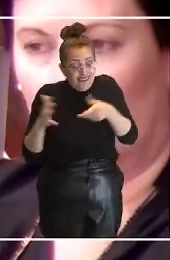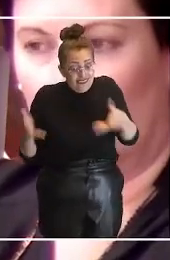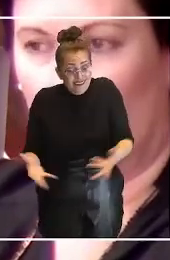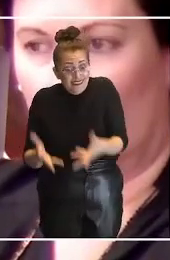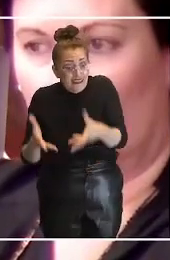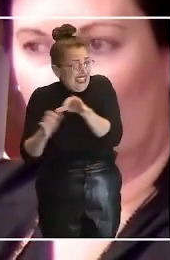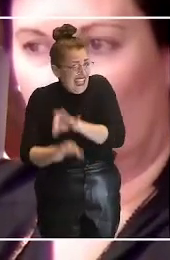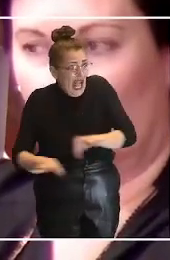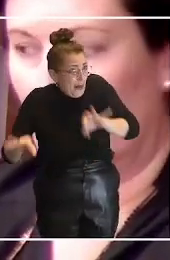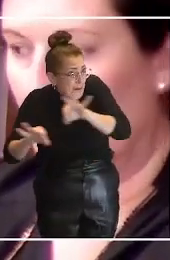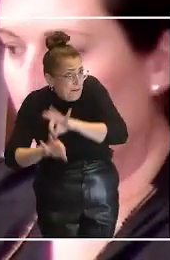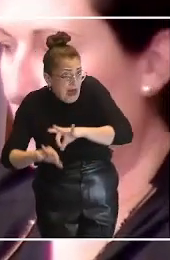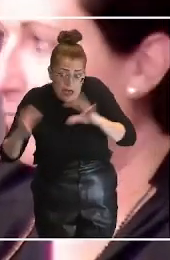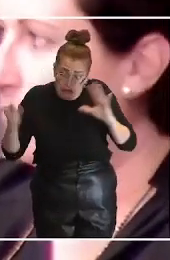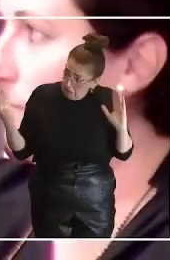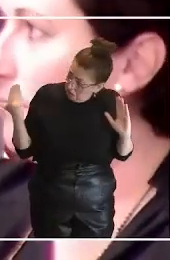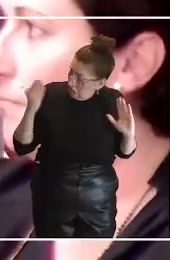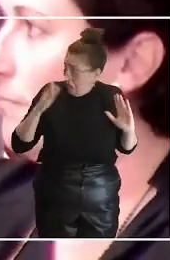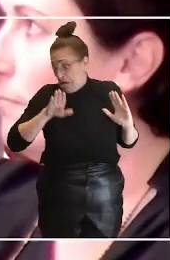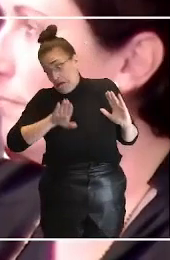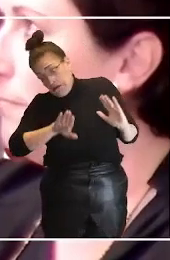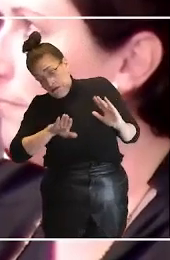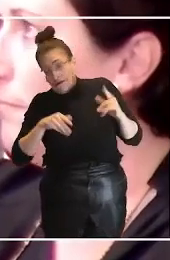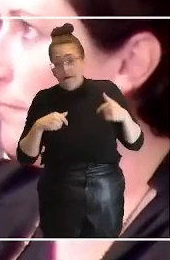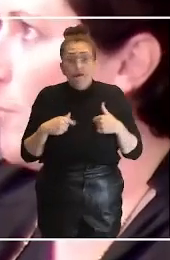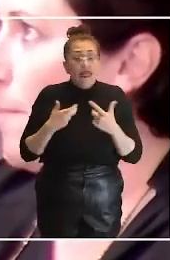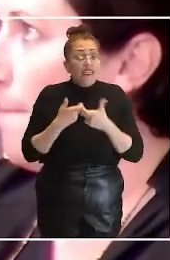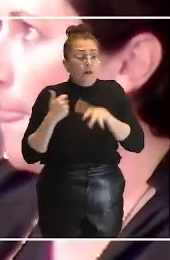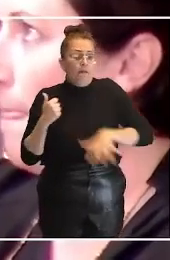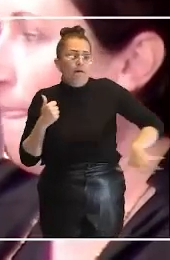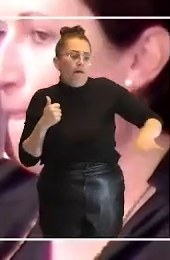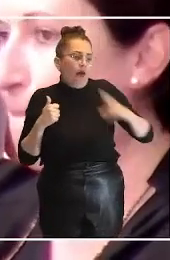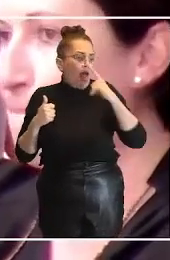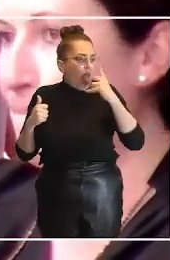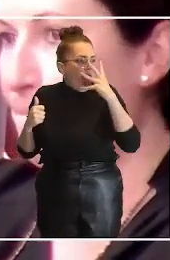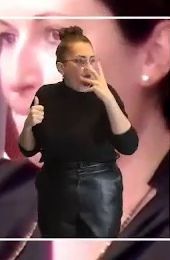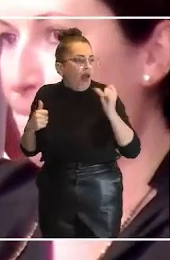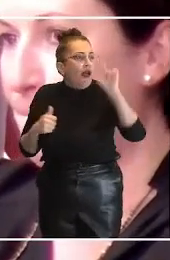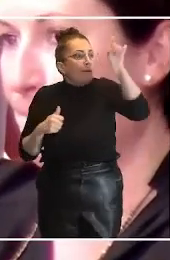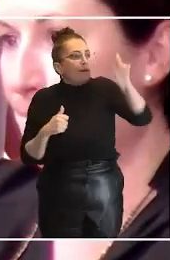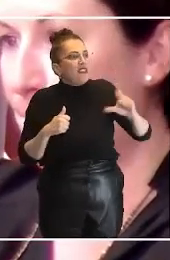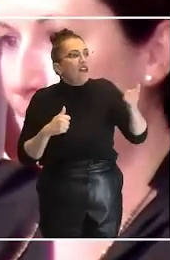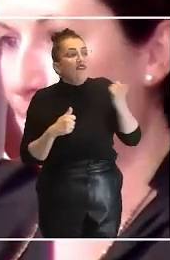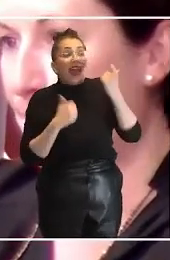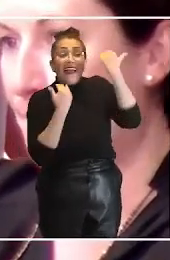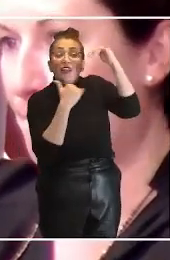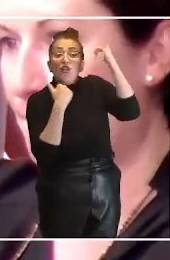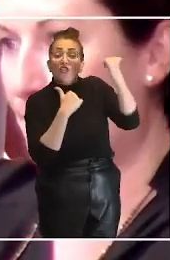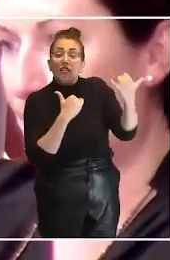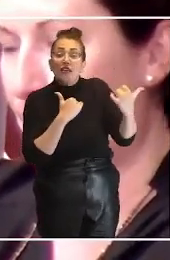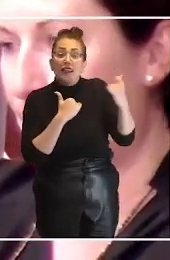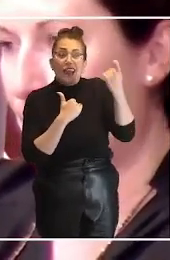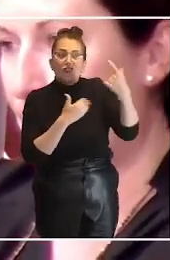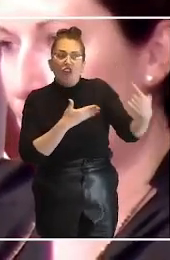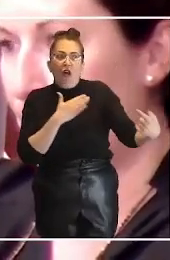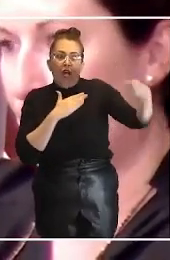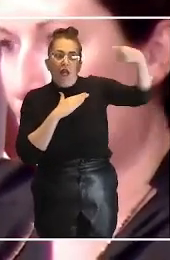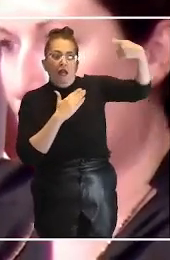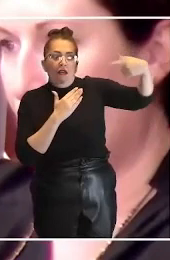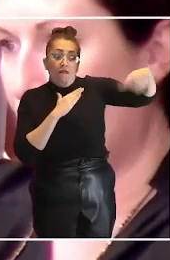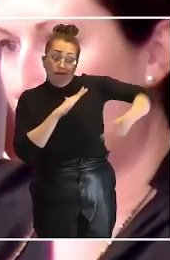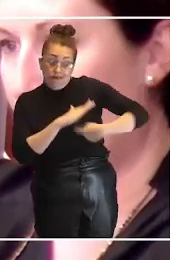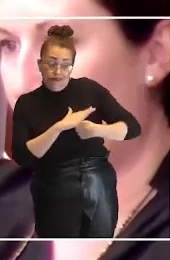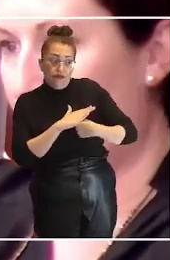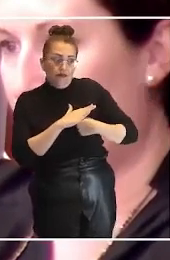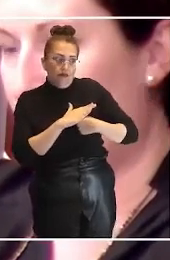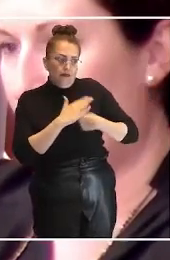moderne. Pas un mot sur l'attractivité de notre territoire pour faire venir des investisseurs étrangers afin de créer de l'emploi, enrichir